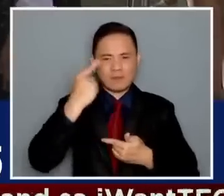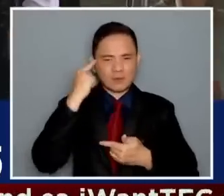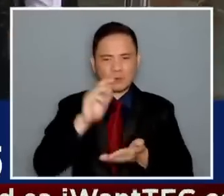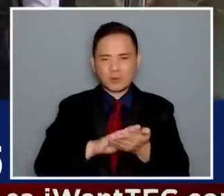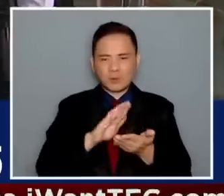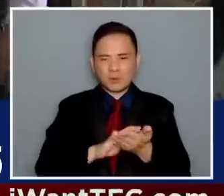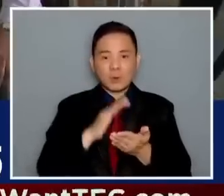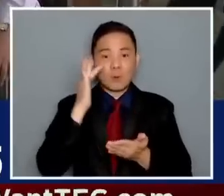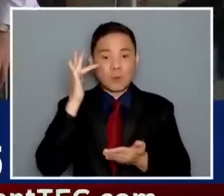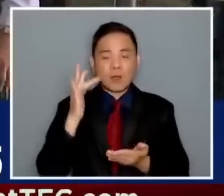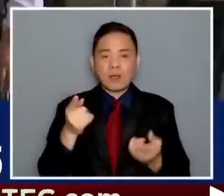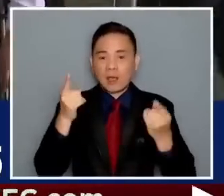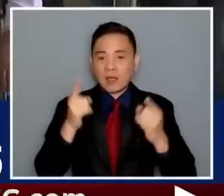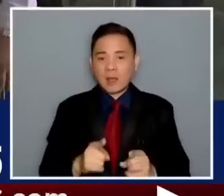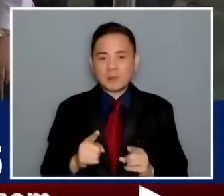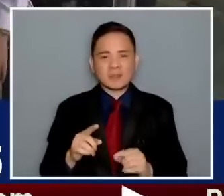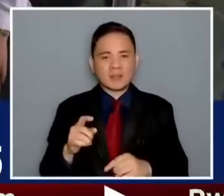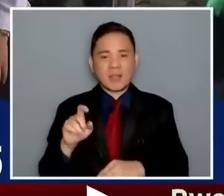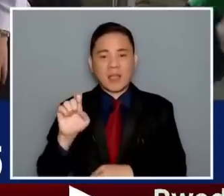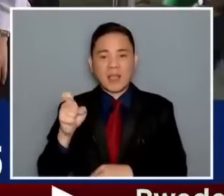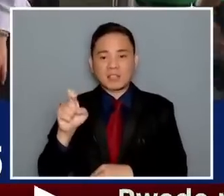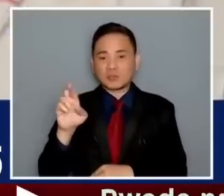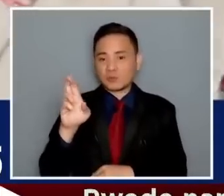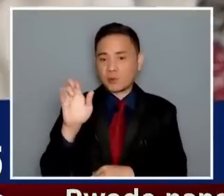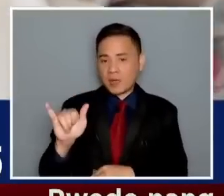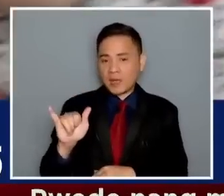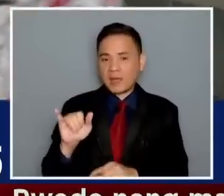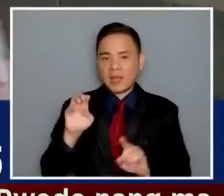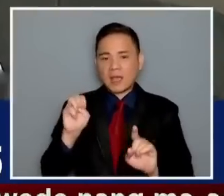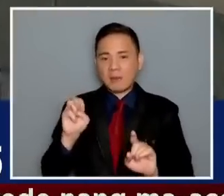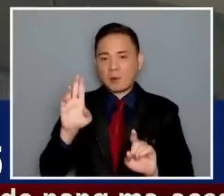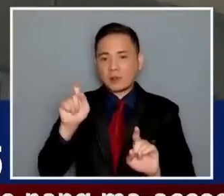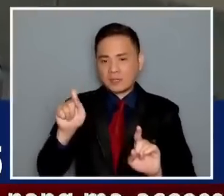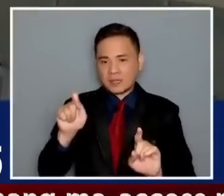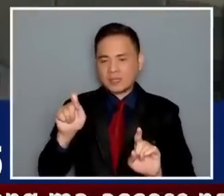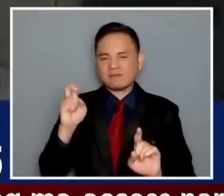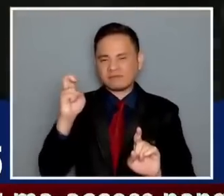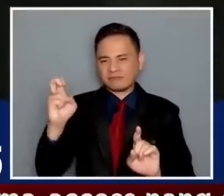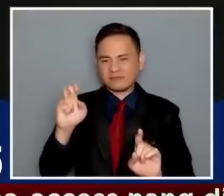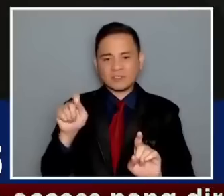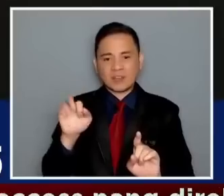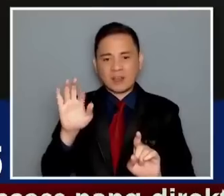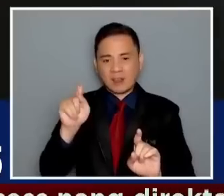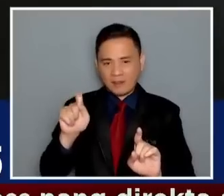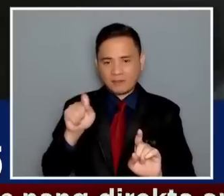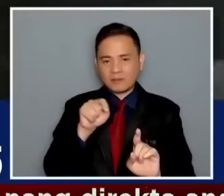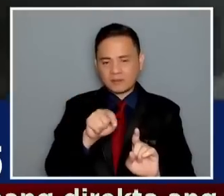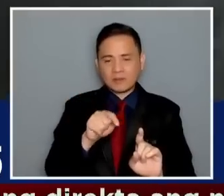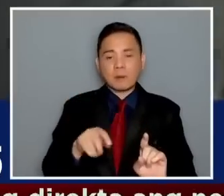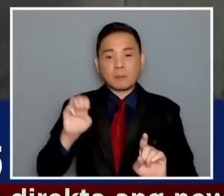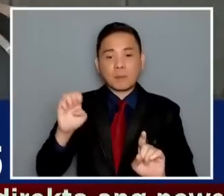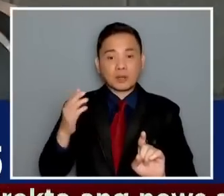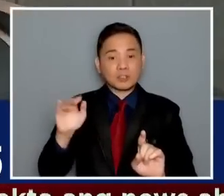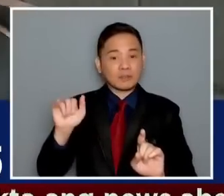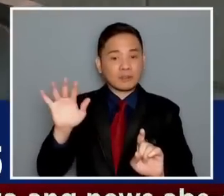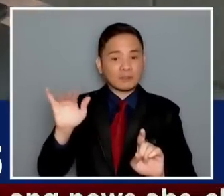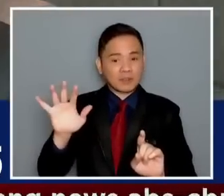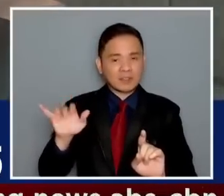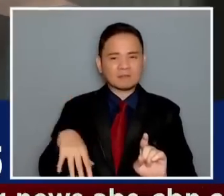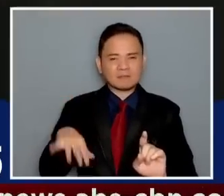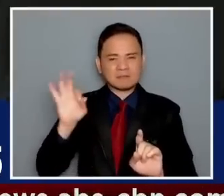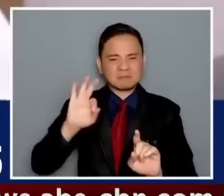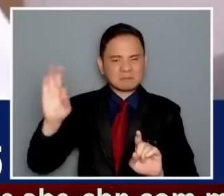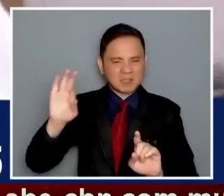nang ipadaan sa x-ray machine sa MRT Taft noong March 15, alas 9 ng gabi, habang papauwi na mula